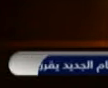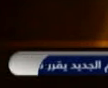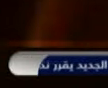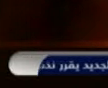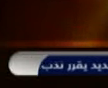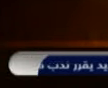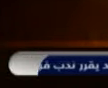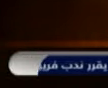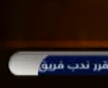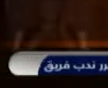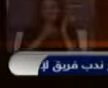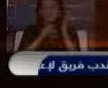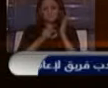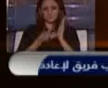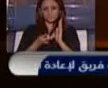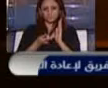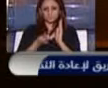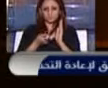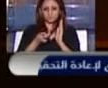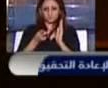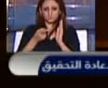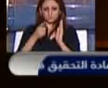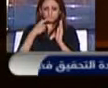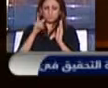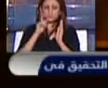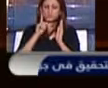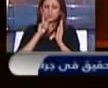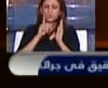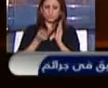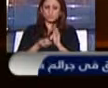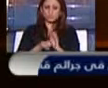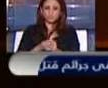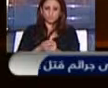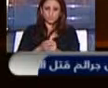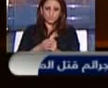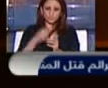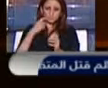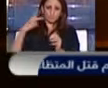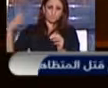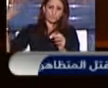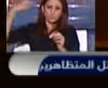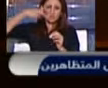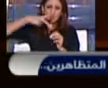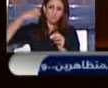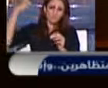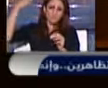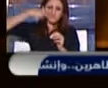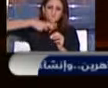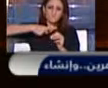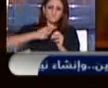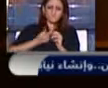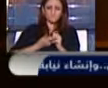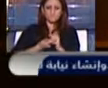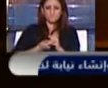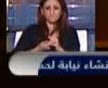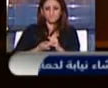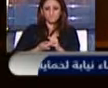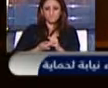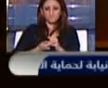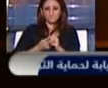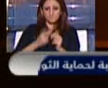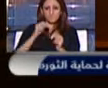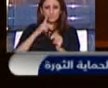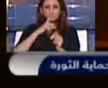الدساتير؟ الدكتاتور ما بيحبش اي دستور. هل هناك دكتاتور يسعى الى حفاظ على